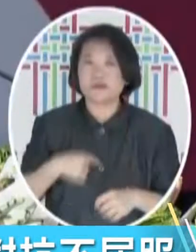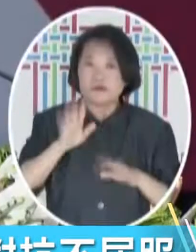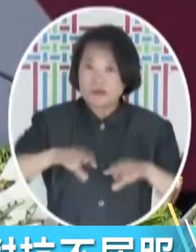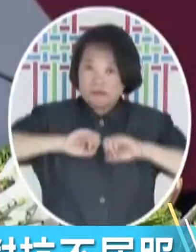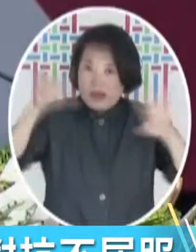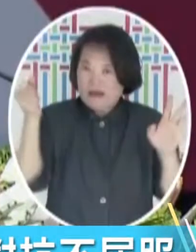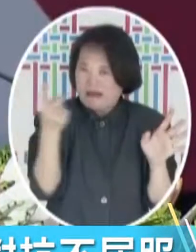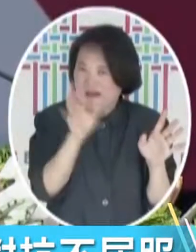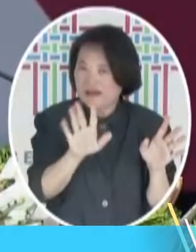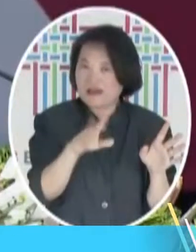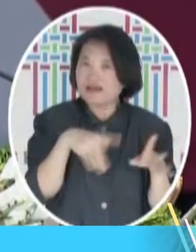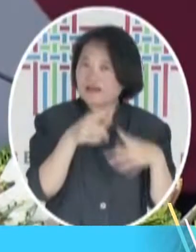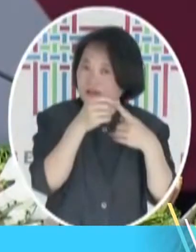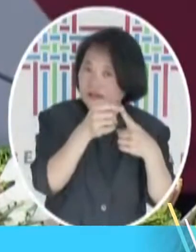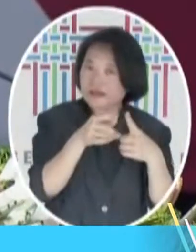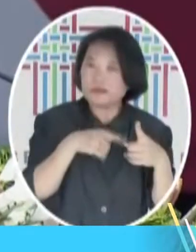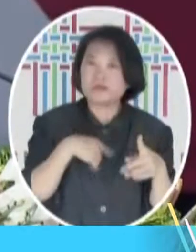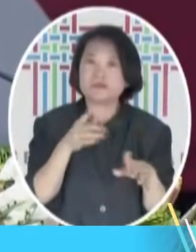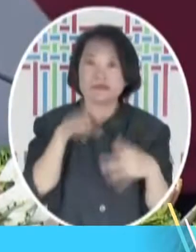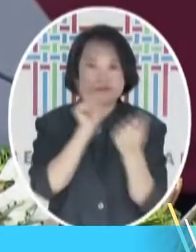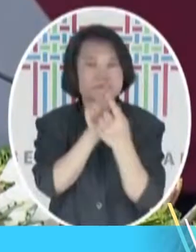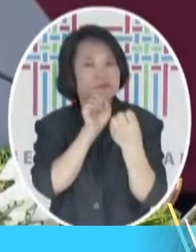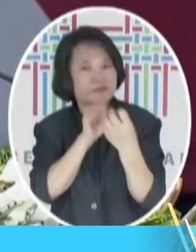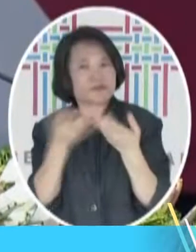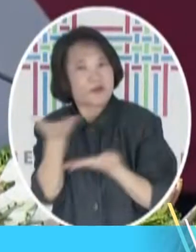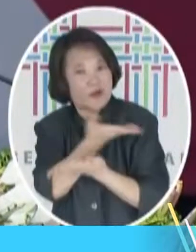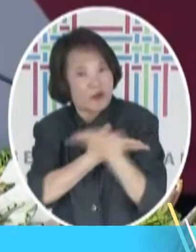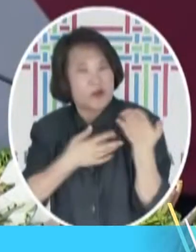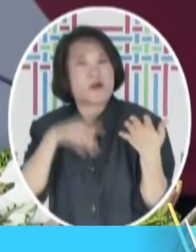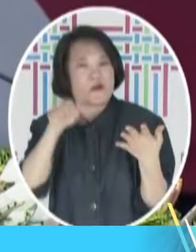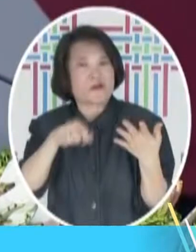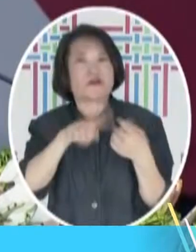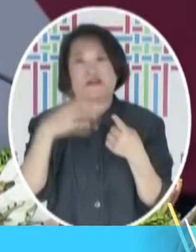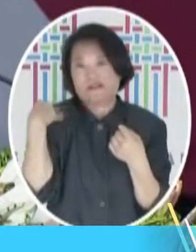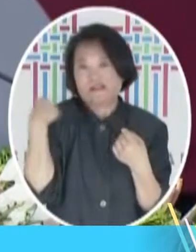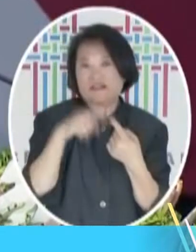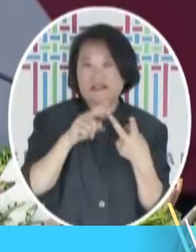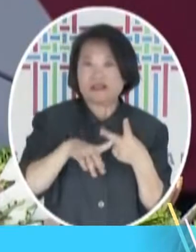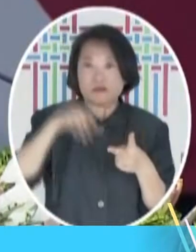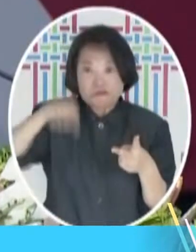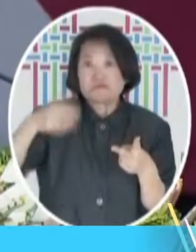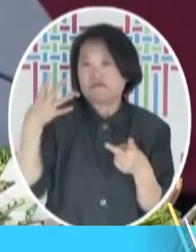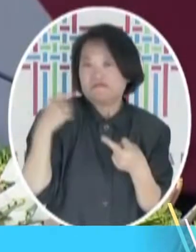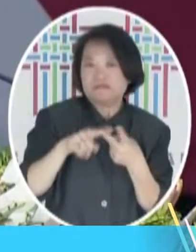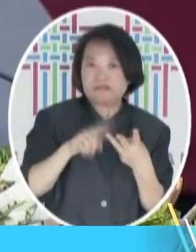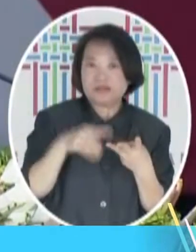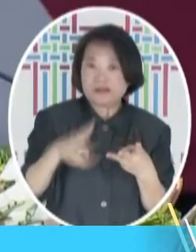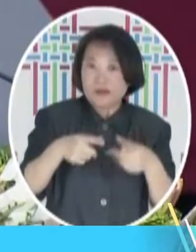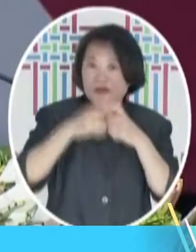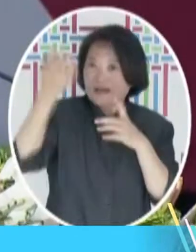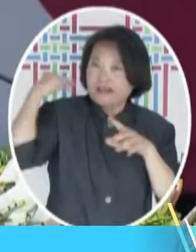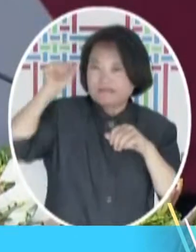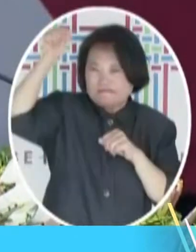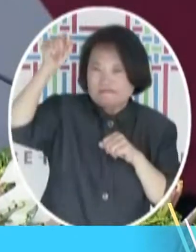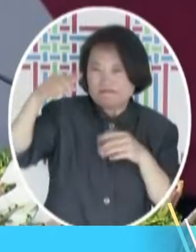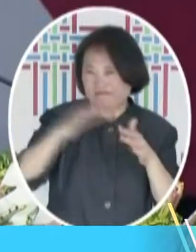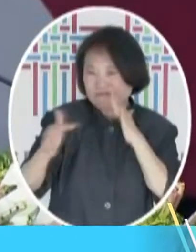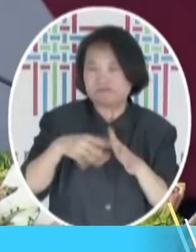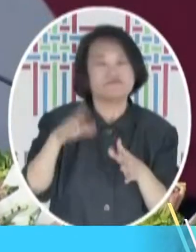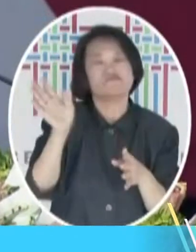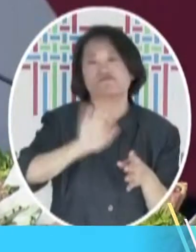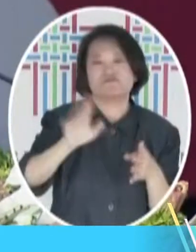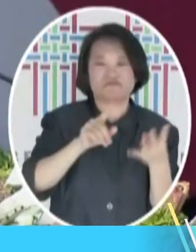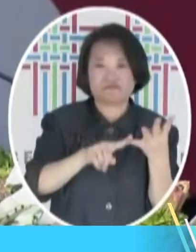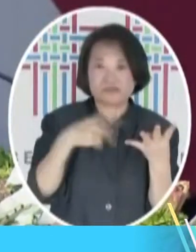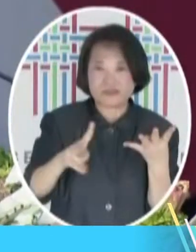多次重申，我们的善意不变，承诺不变，不会走回对抗的老路，但也不